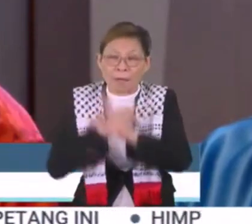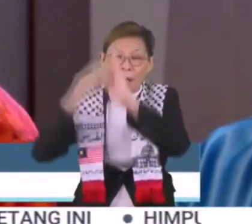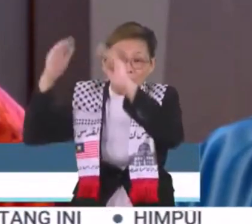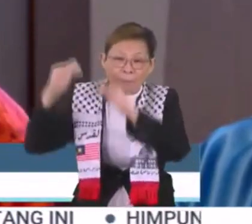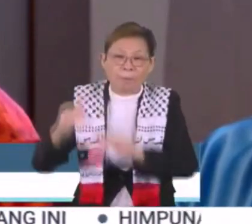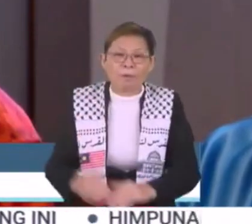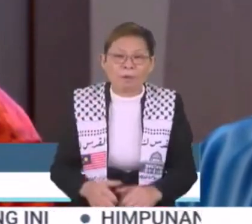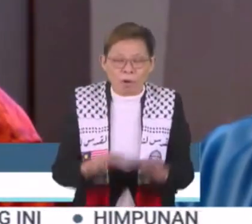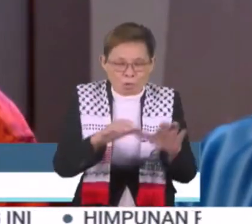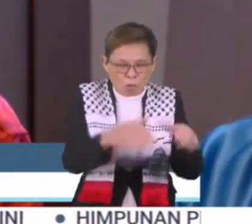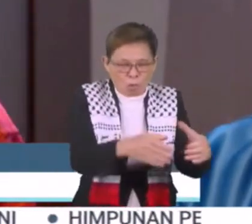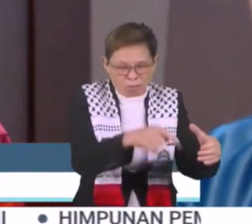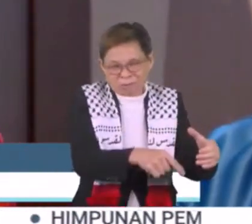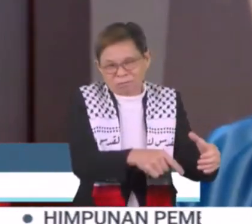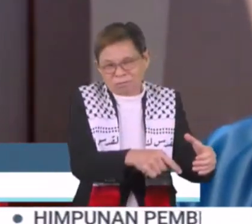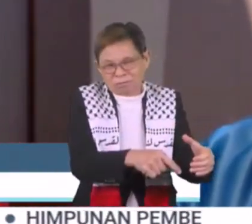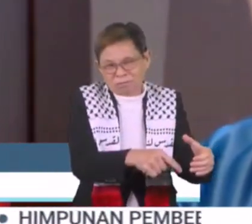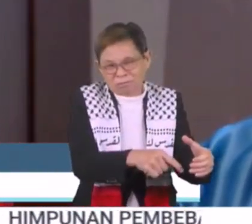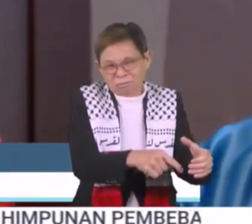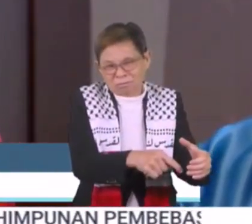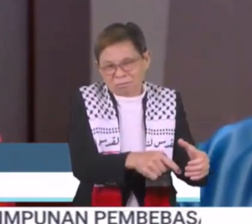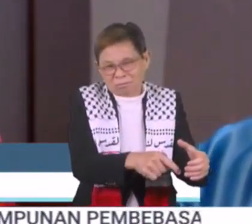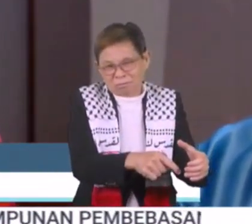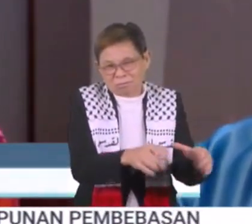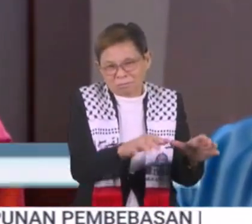kumpulan rikab yang selalu terkongkong ini,